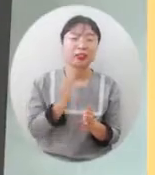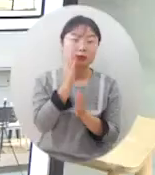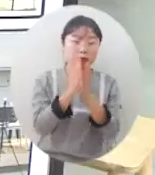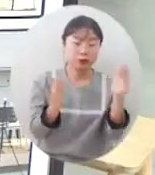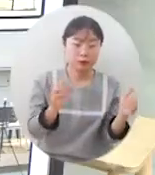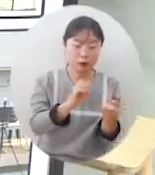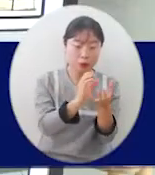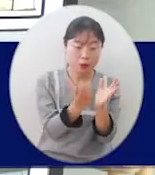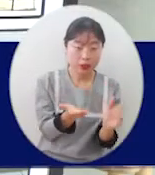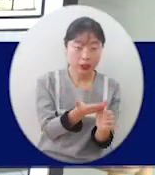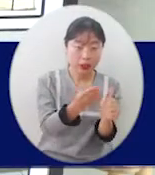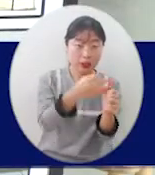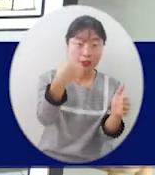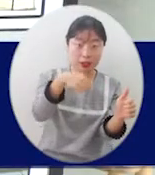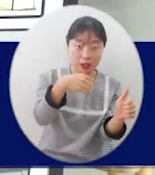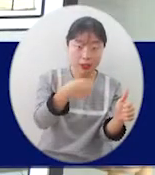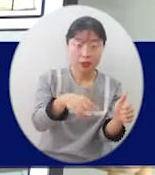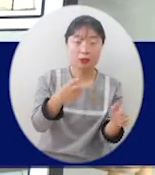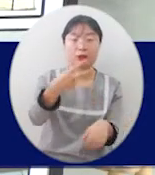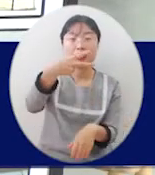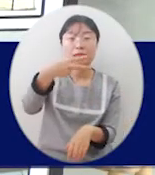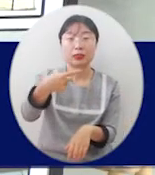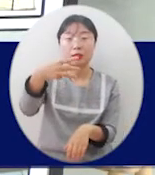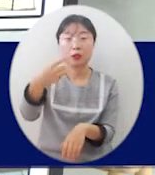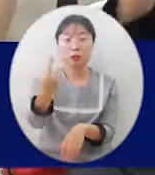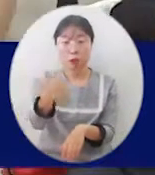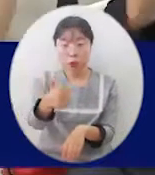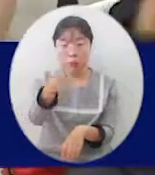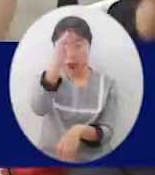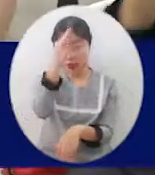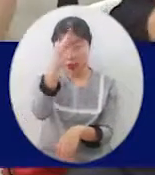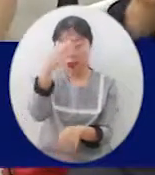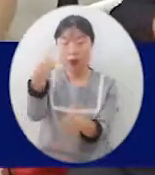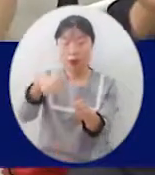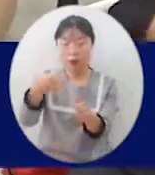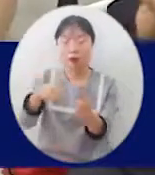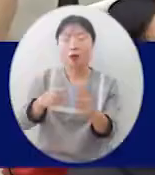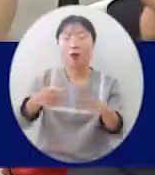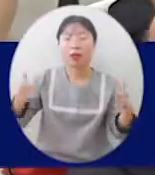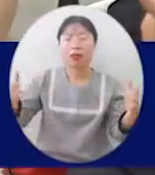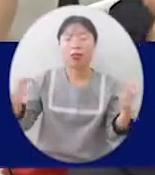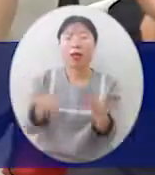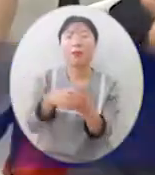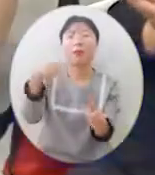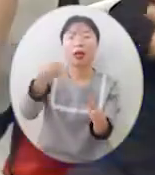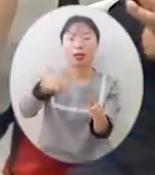우드 버닝, 정리의 달인 등 5개 과정 총 51명이 수료했습니다.